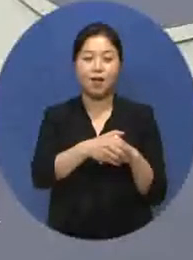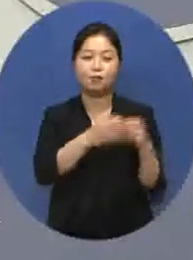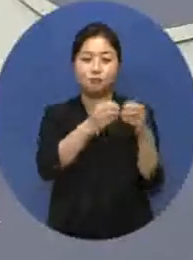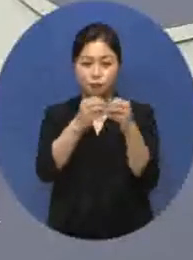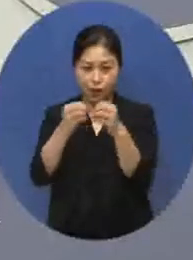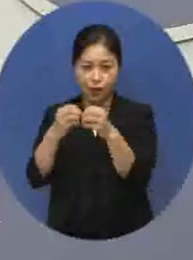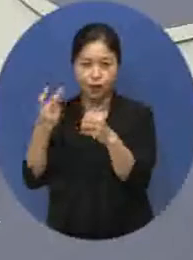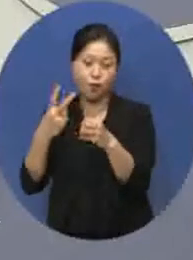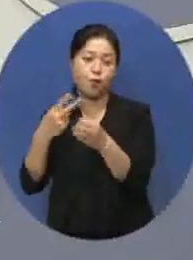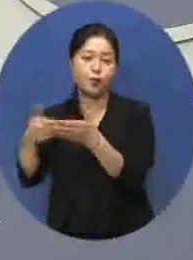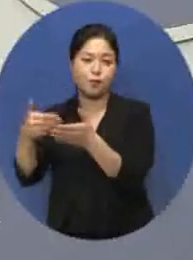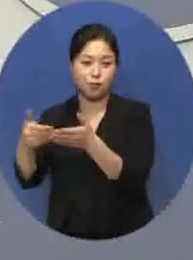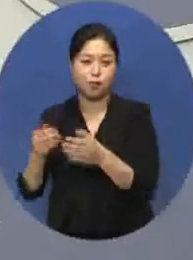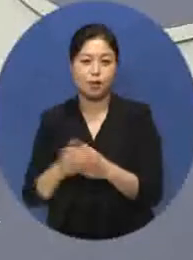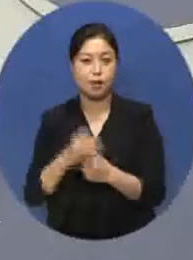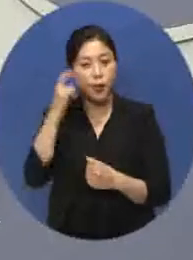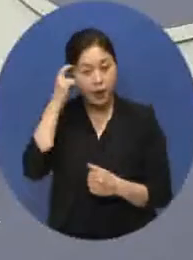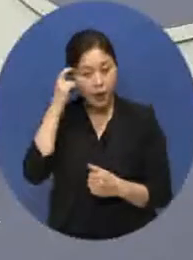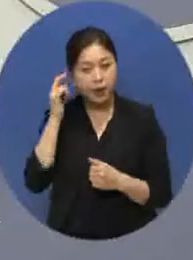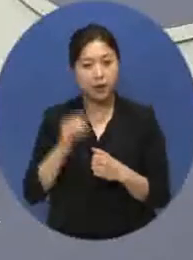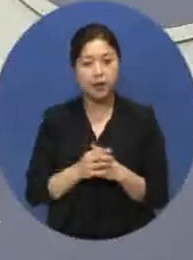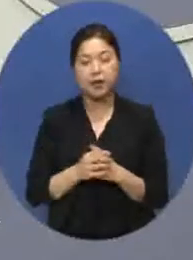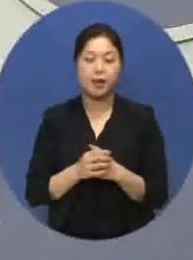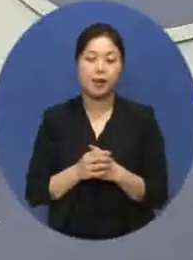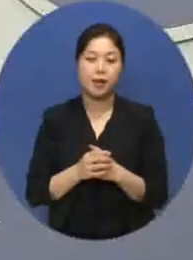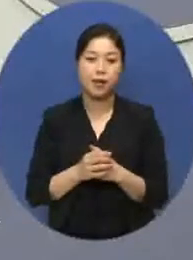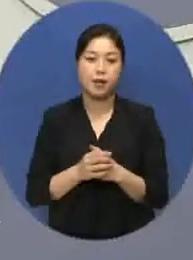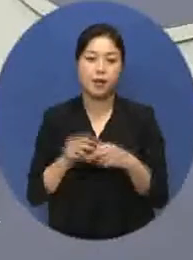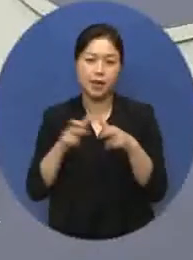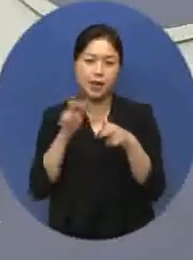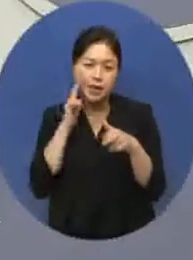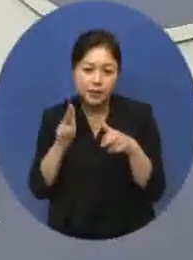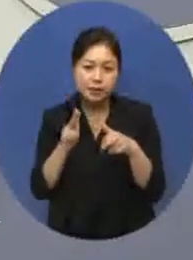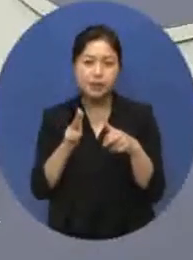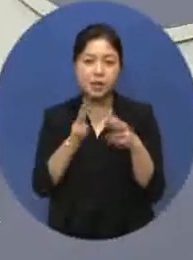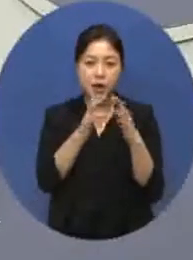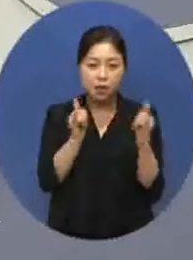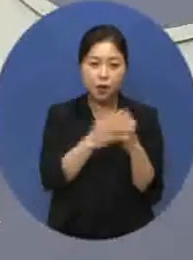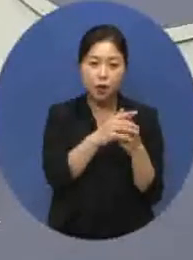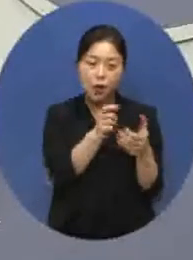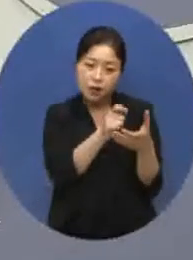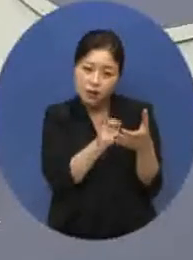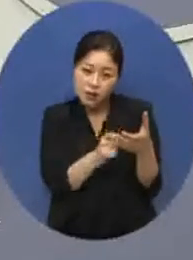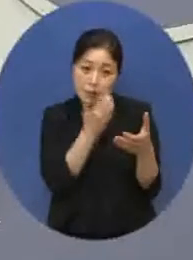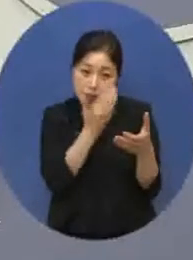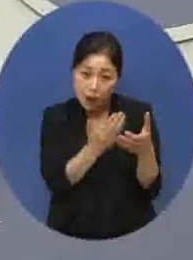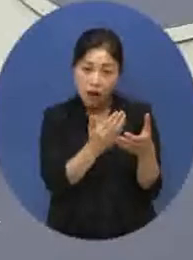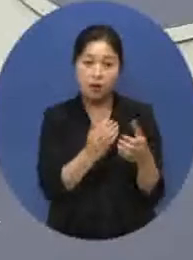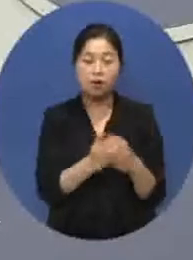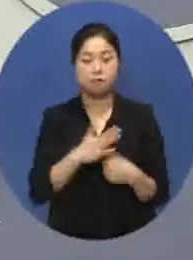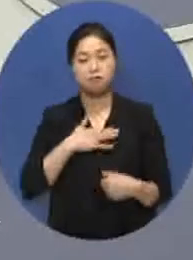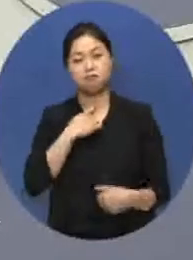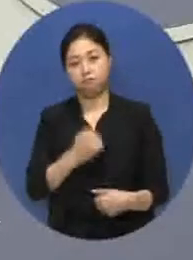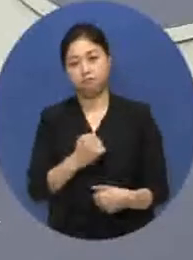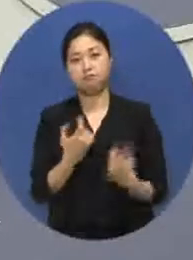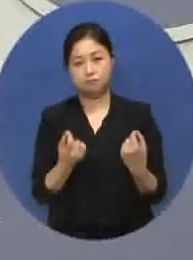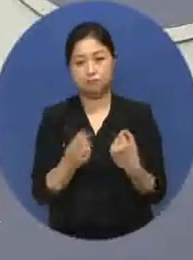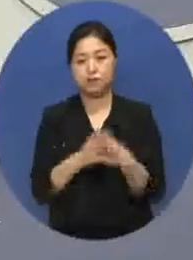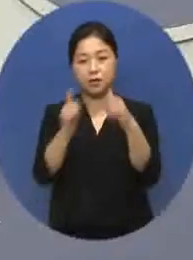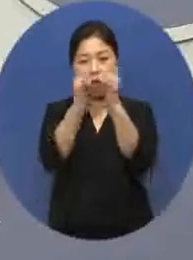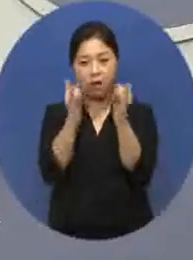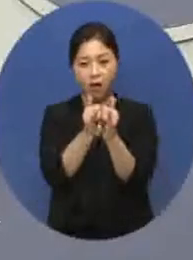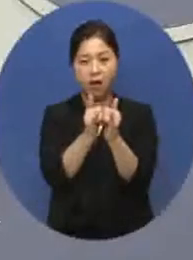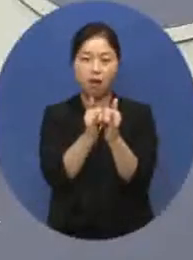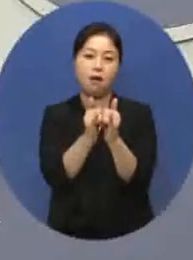부분이 어떤 중증 장애인들도 글 쓰고는 다 할 수 있고. 뭐 저도 경험을 했지만은 그렇게 사회하고 많이